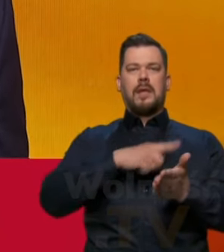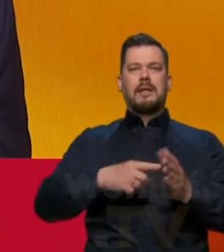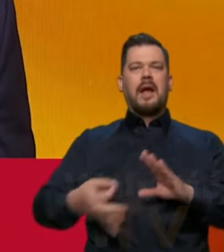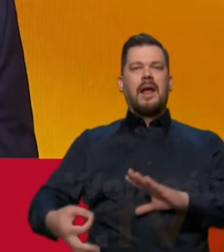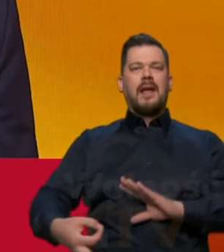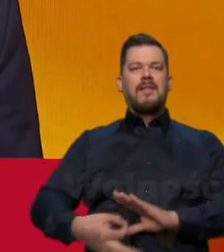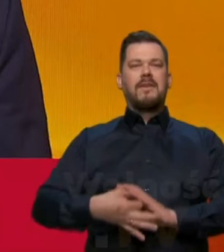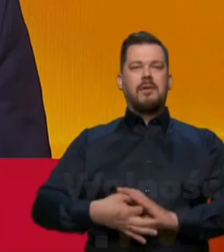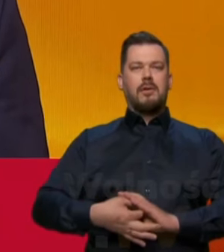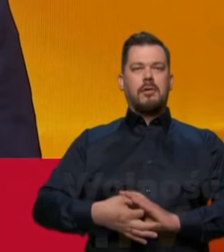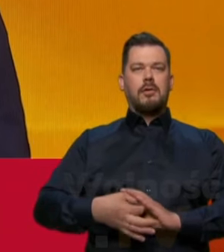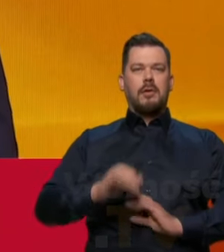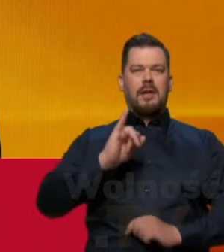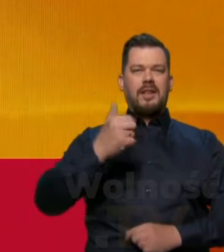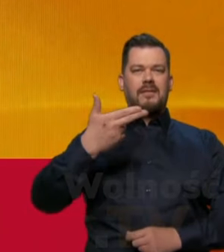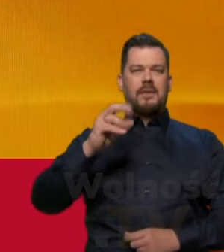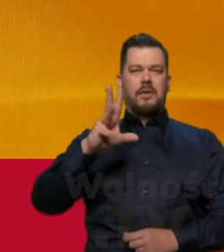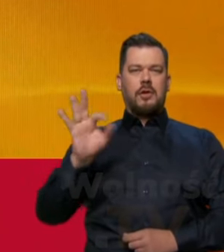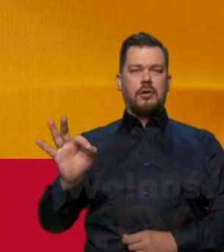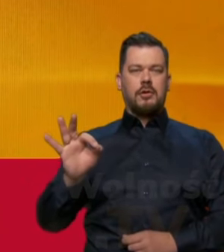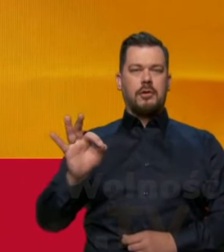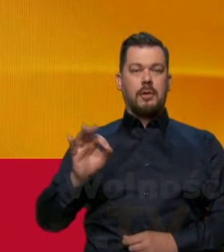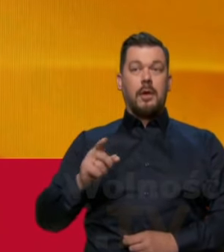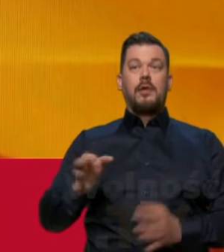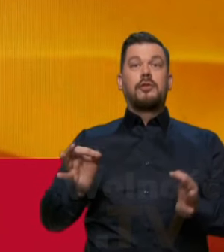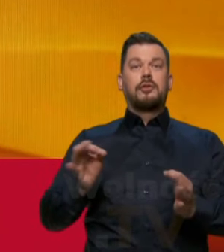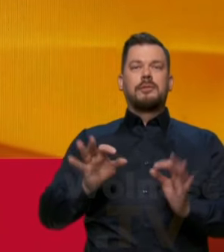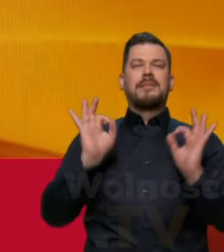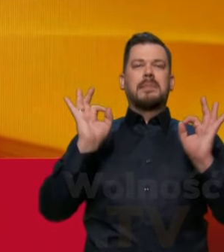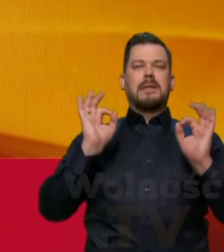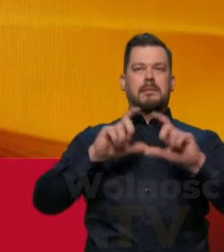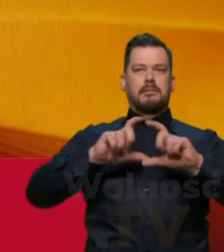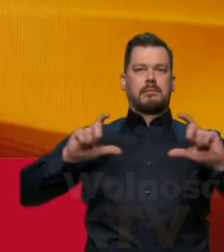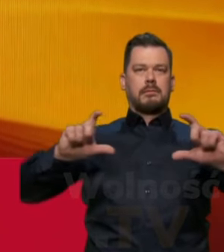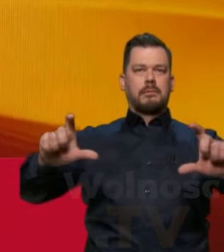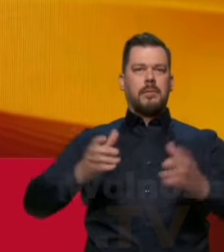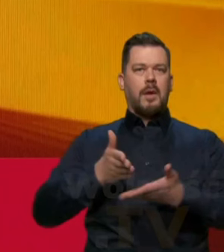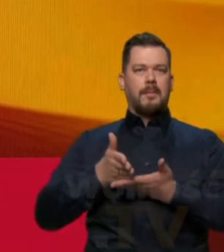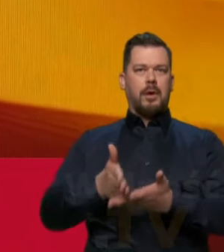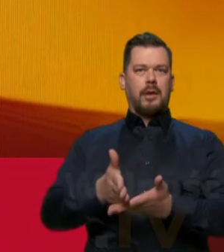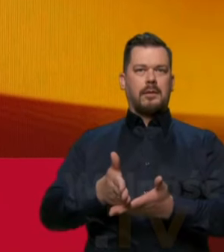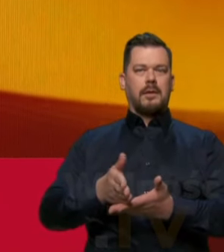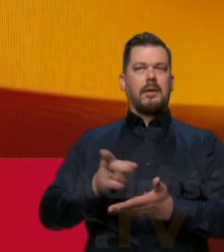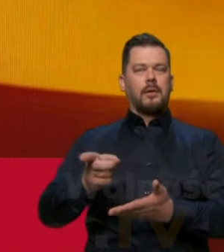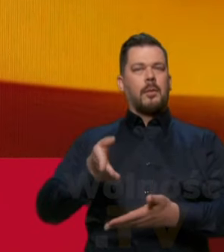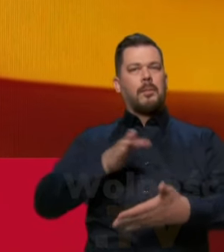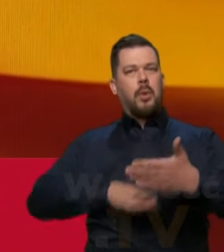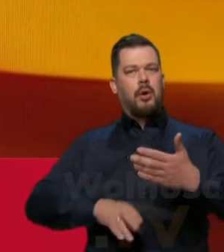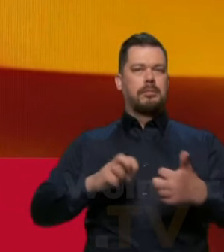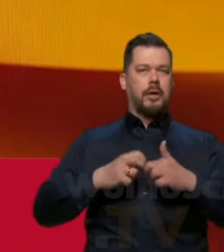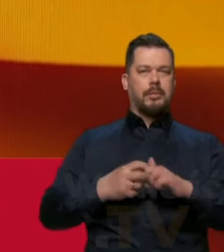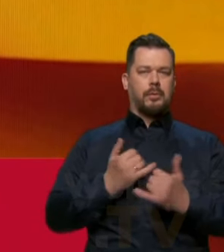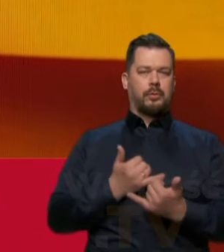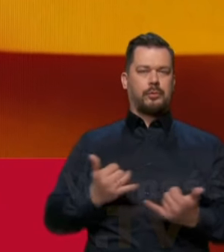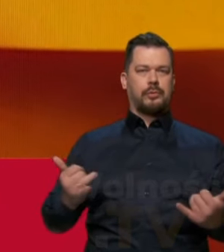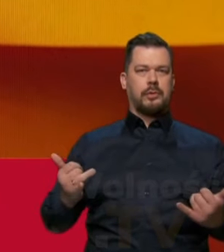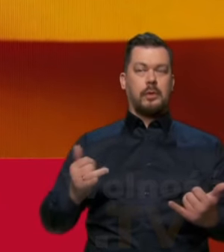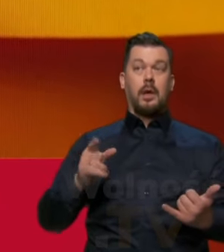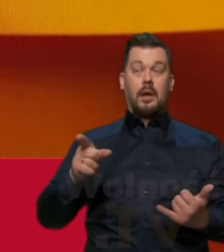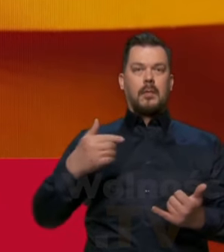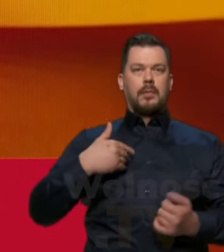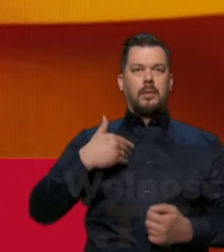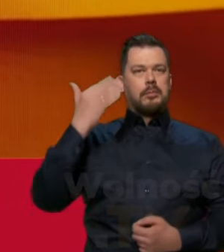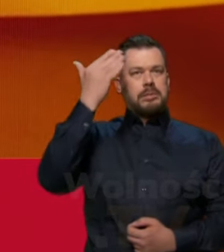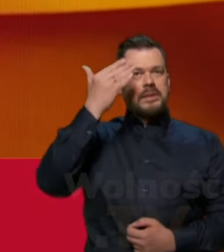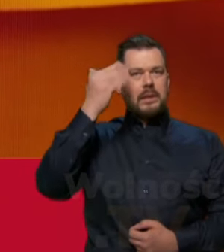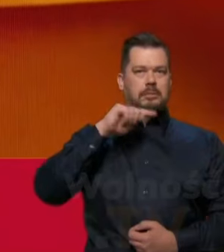zajęli problemem in vitro. Dzisiaj robimy specjalną poradnię, jeżeli chodzi o właśnie problemy z płodnością. W momencie, kiedy pojawiły się problemy z